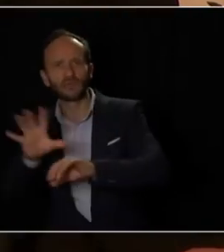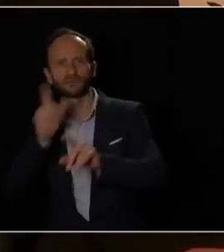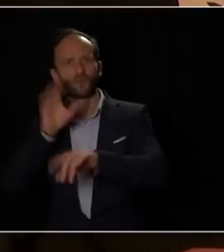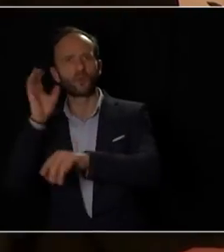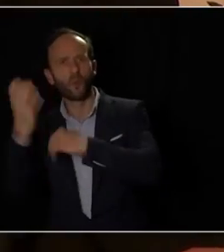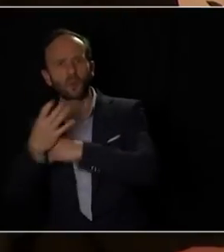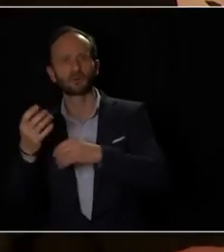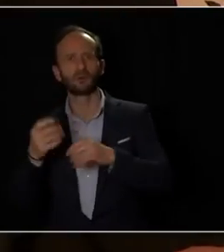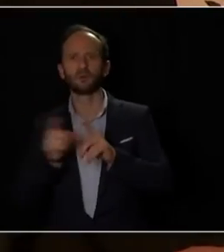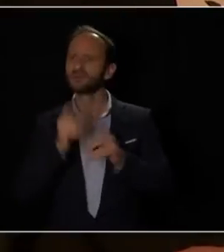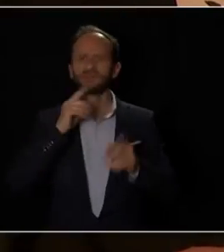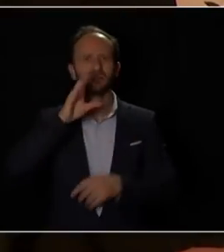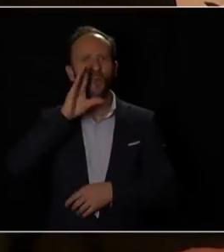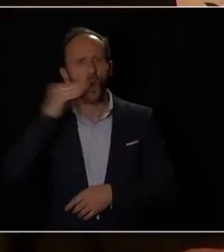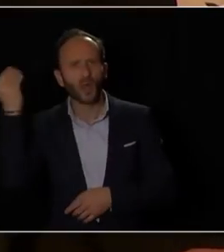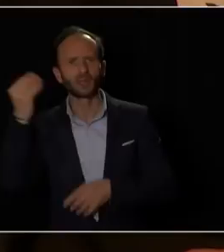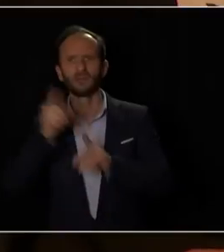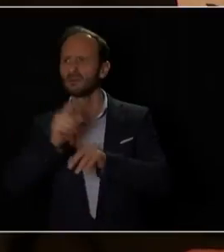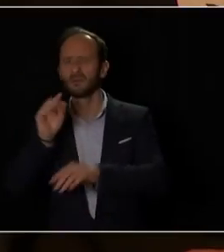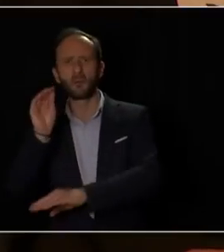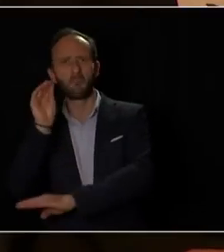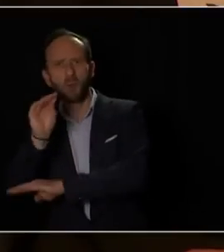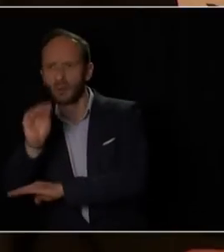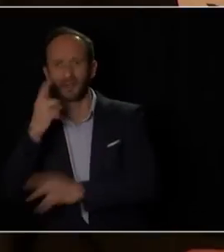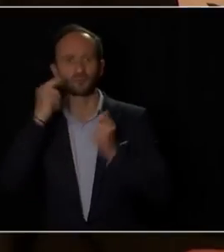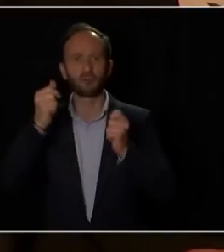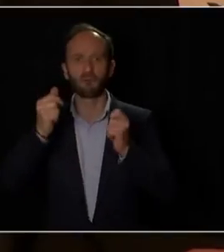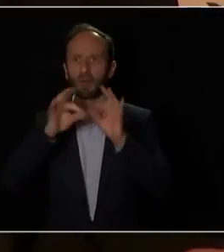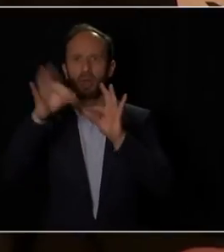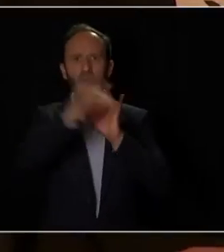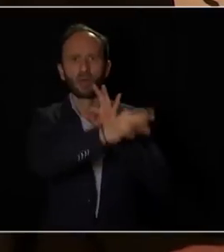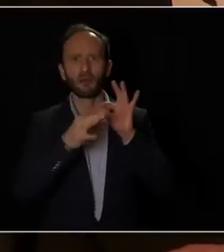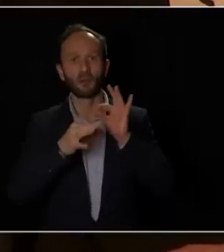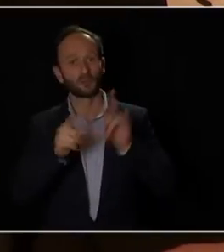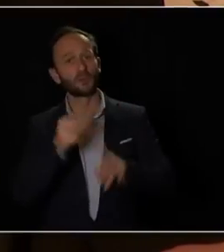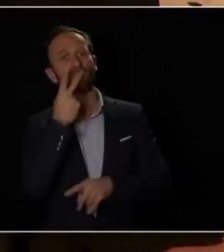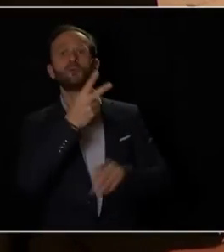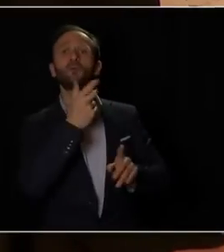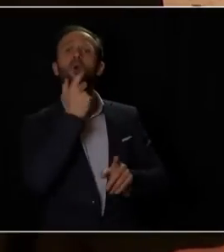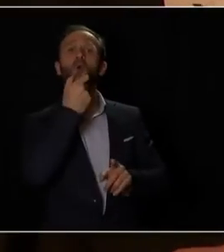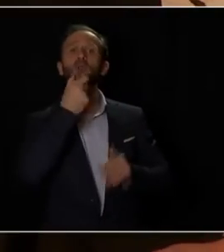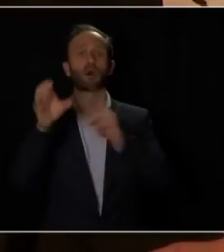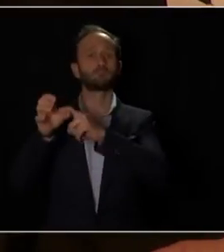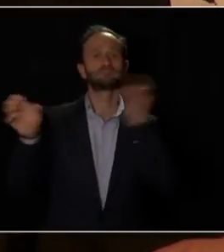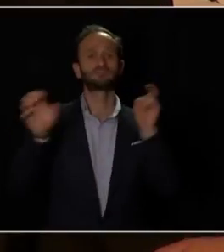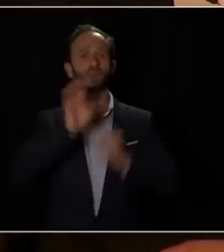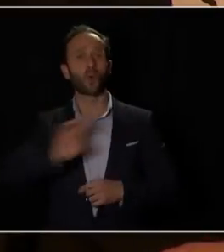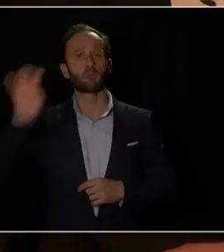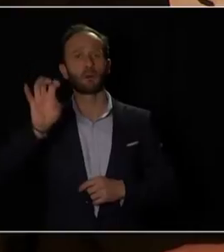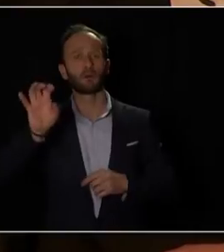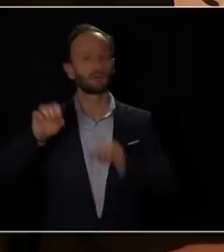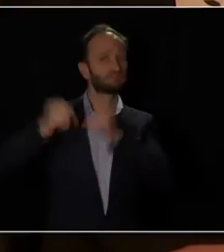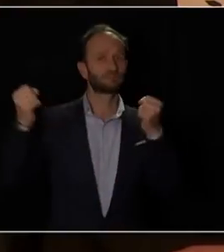la Pologne et demain, qui sait ? Nous l'avons vu avec le Brexit, aucun pays n'est à l'abri d'une réaction de